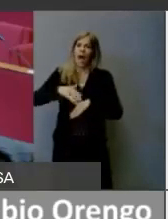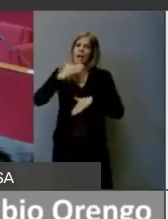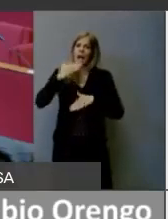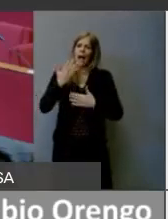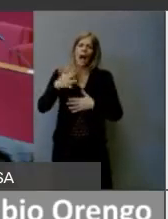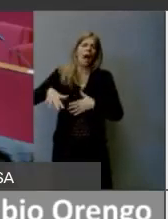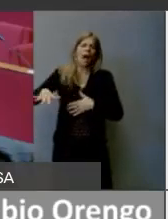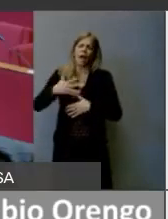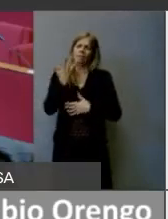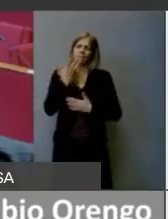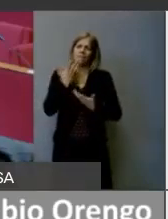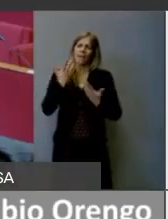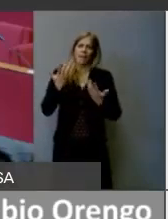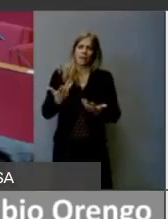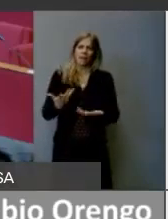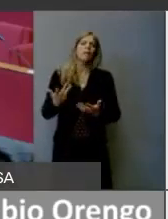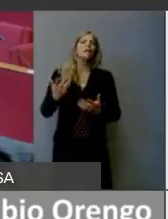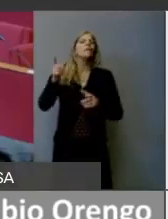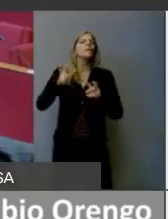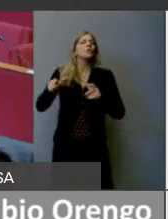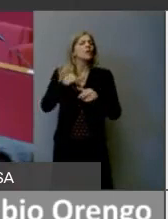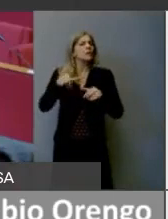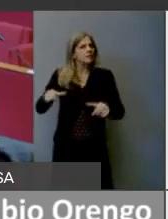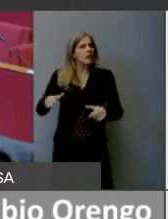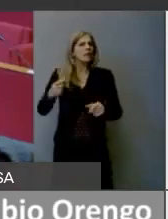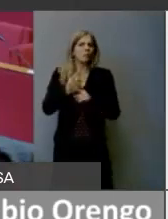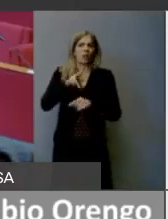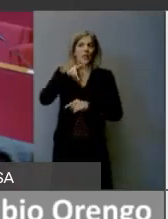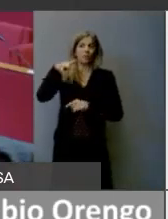dare risposte concrete a questi residenti e